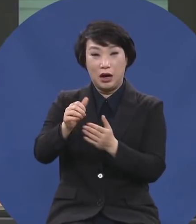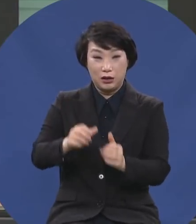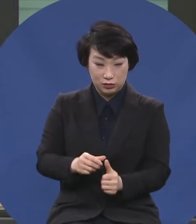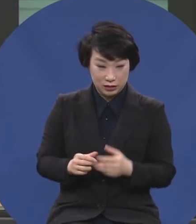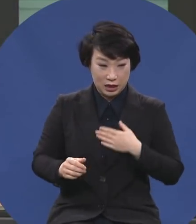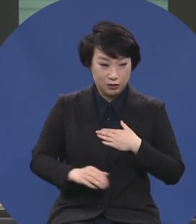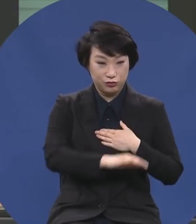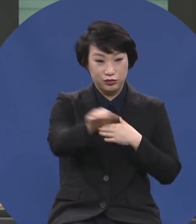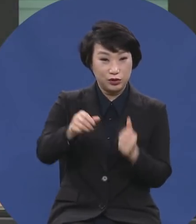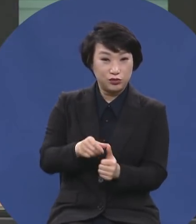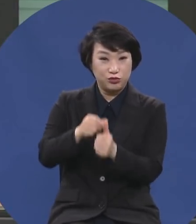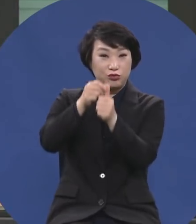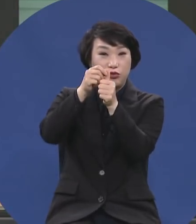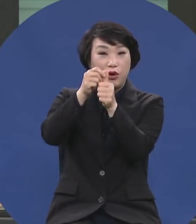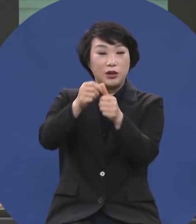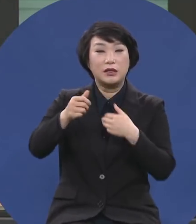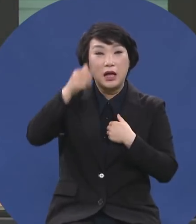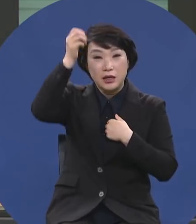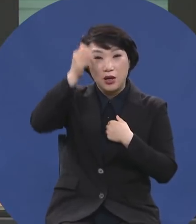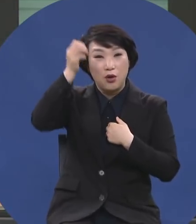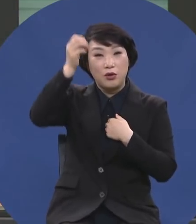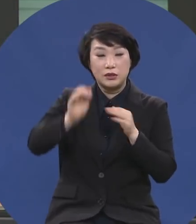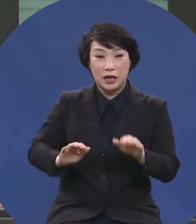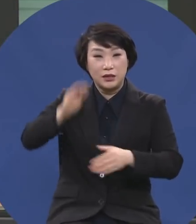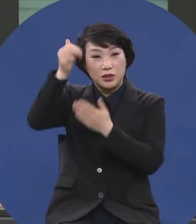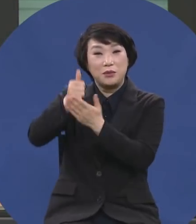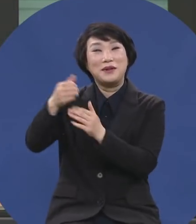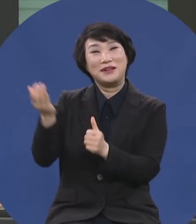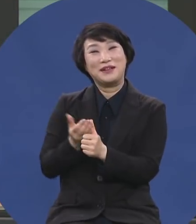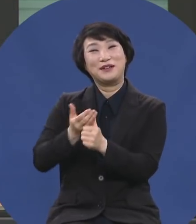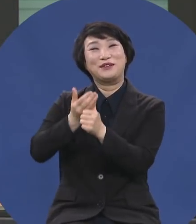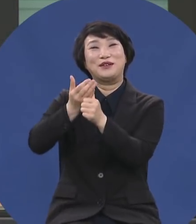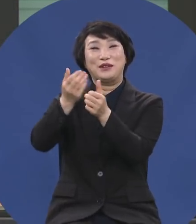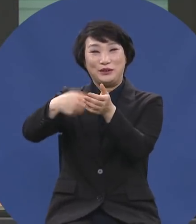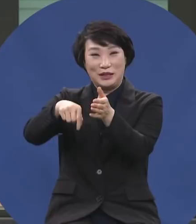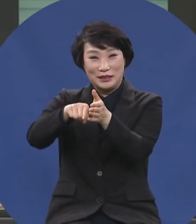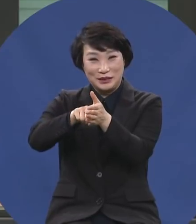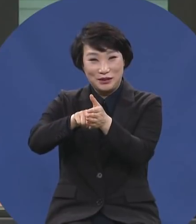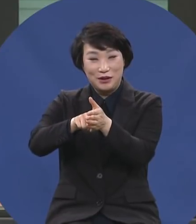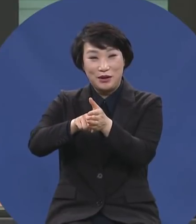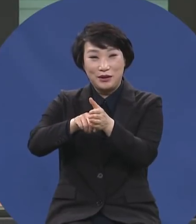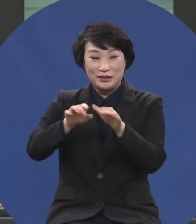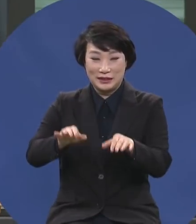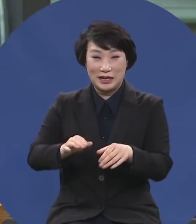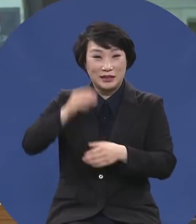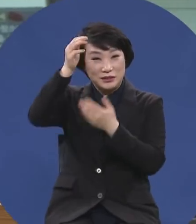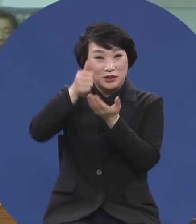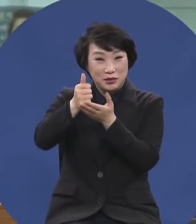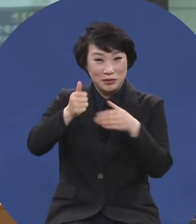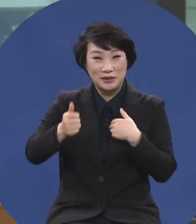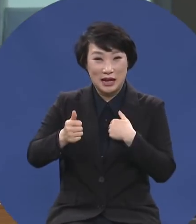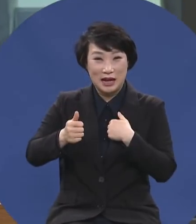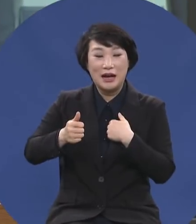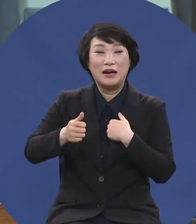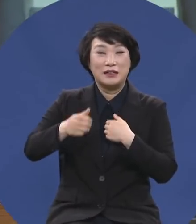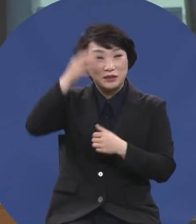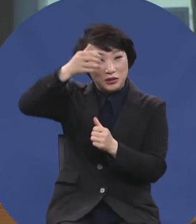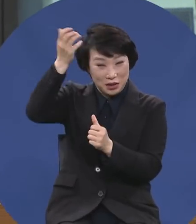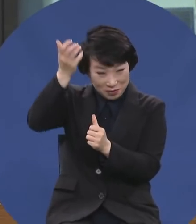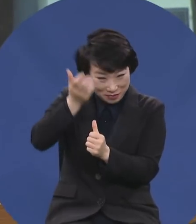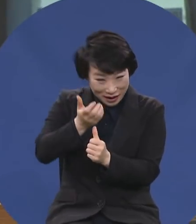영혼을 반드시 성령으로 양육하게 하기 위해서 성령을